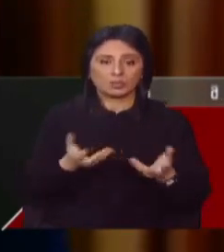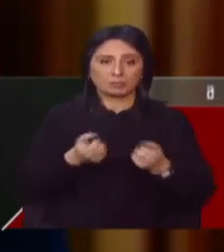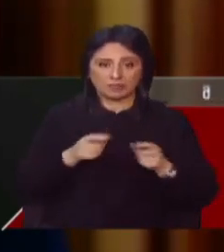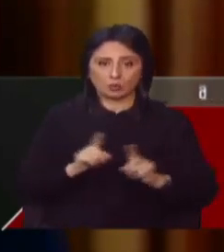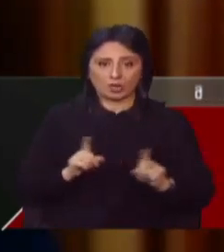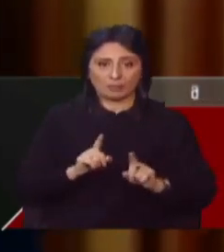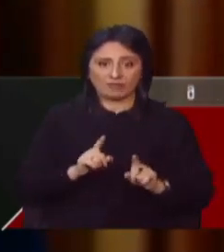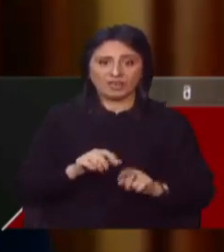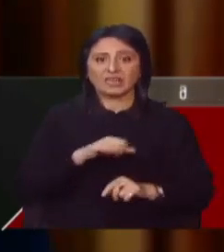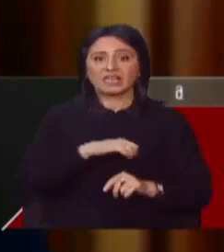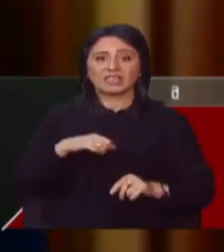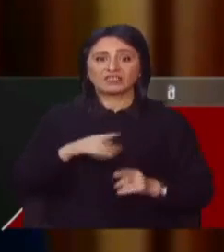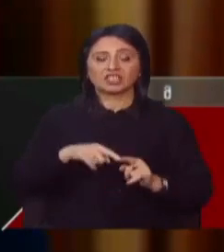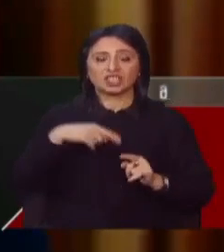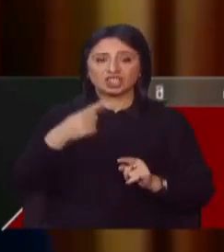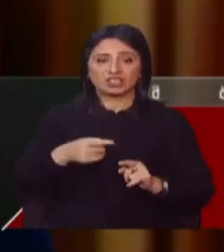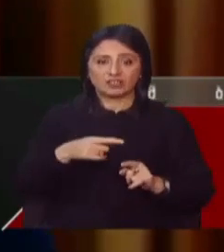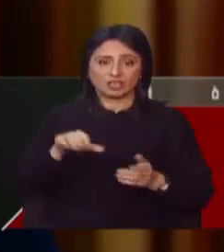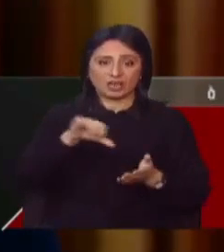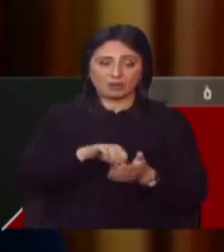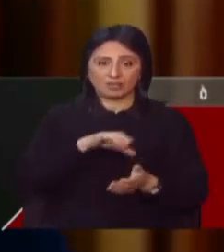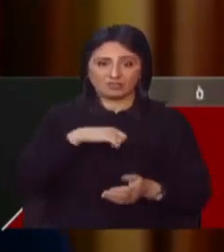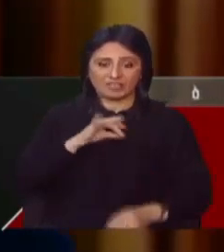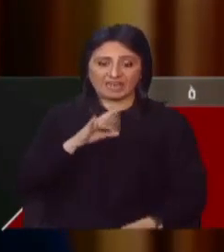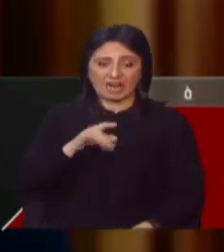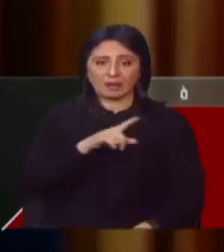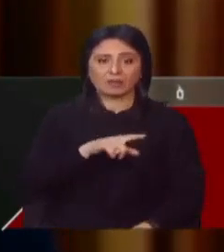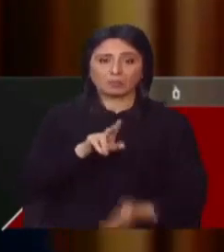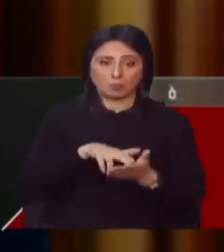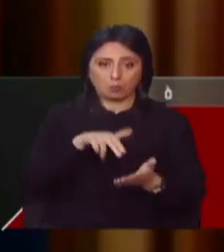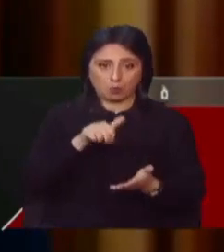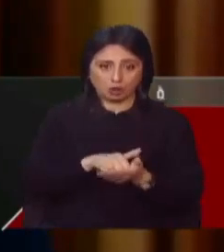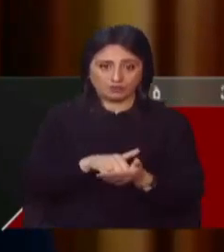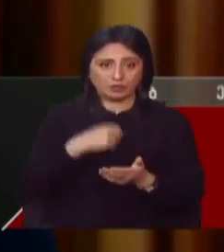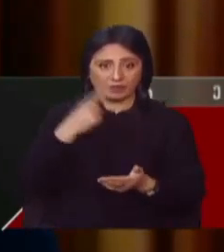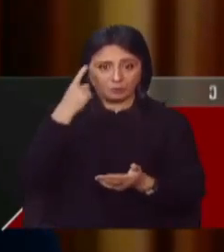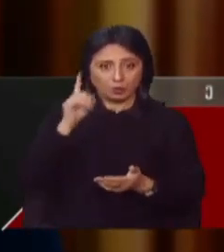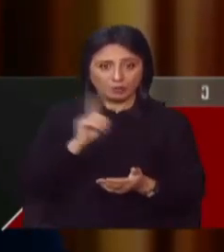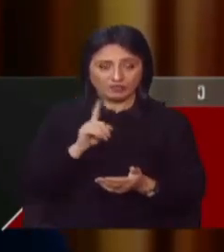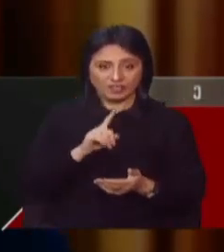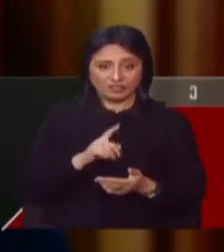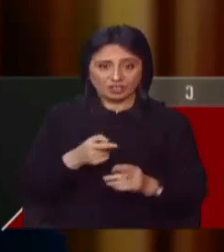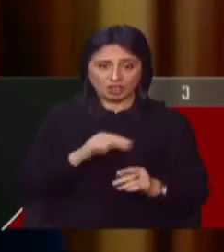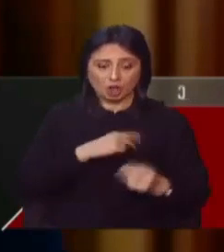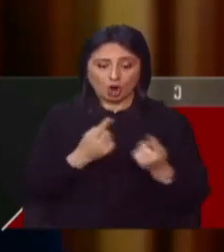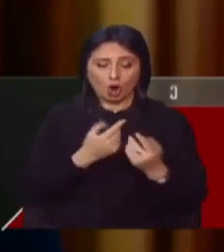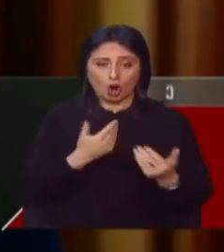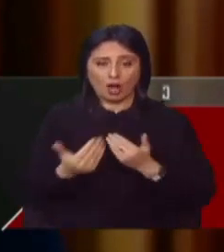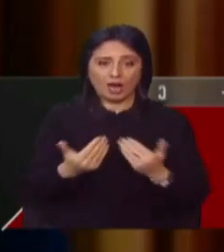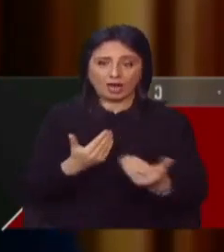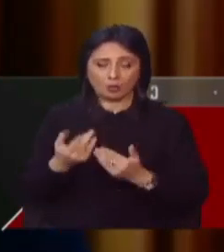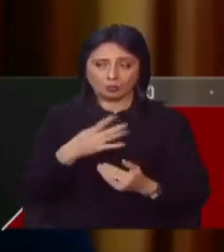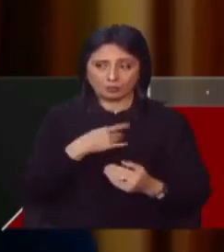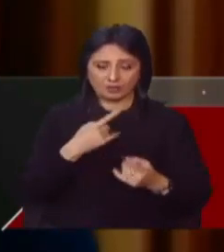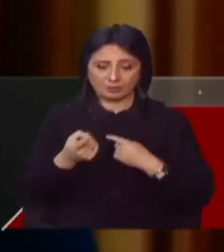miughebeli tavat shemdeg titon gamoida batoni irakli da mans moikhada bodish da me ფიქრობ რომ კოლეგიალურები უნდა ვიყოთ